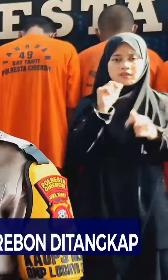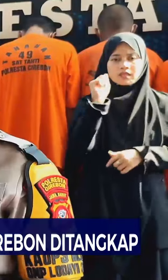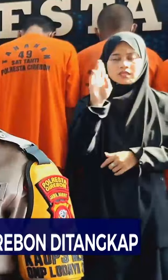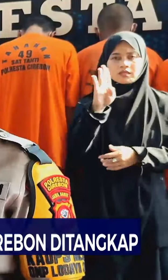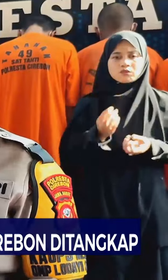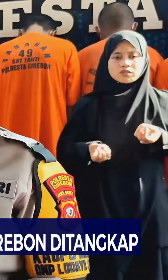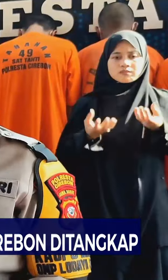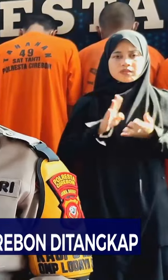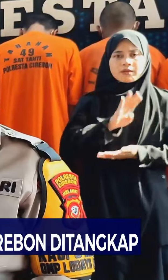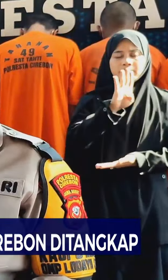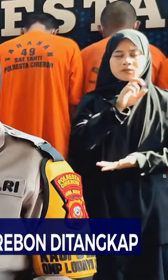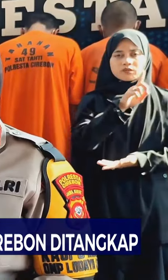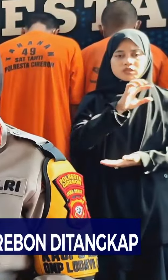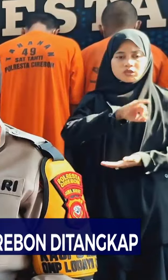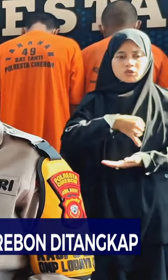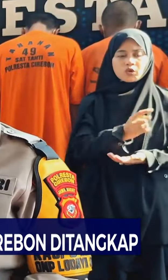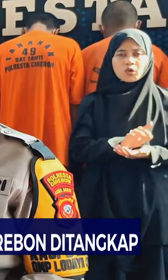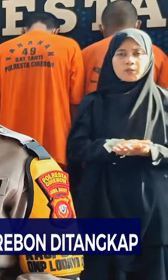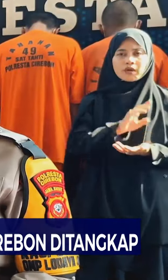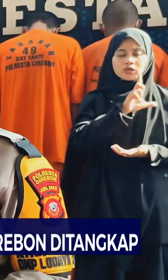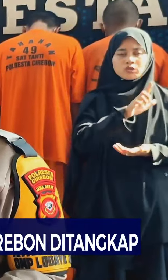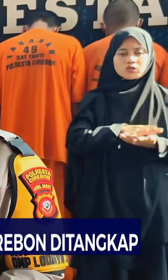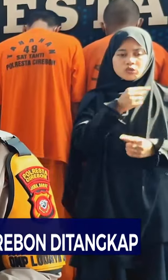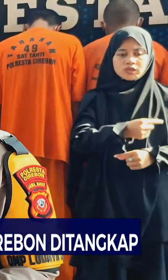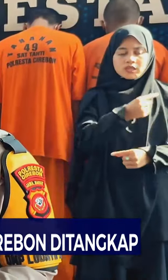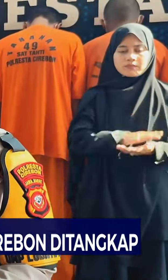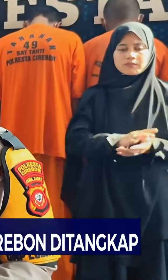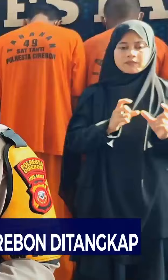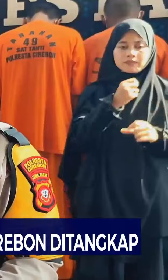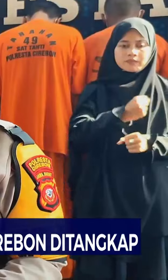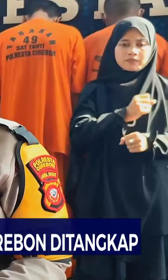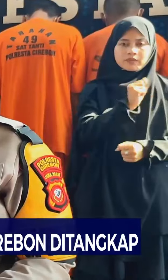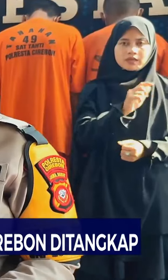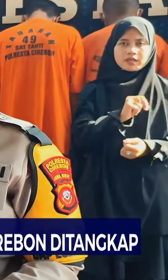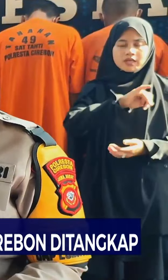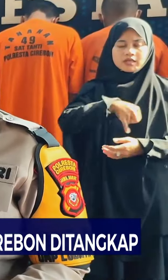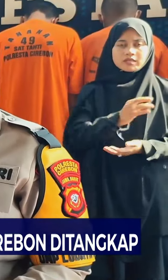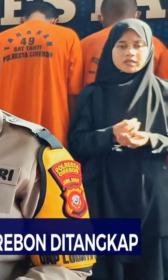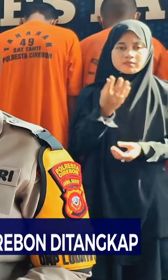Sebanyak 41,27 gram, ganja 12,23 gram,